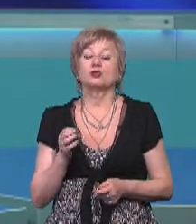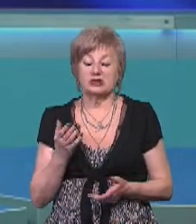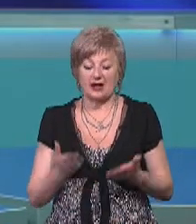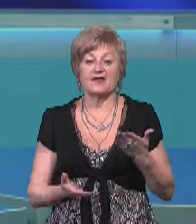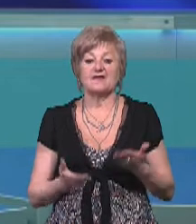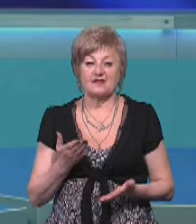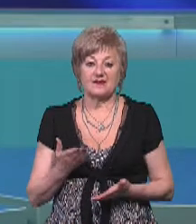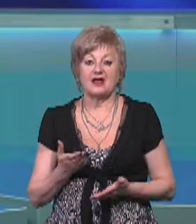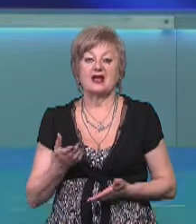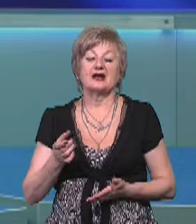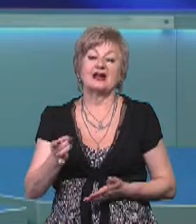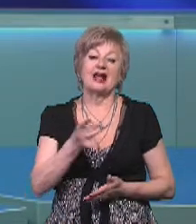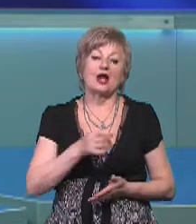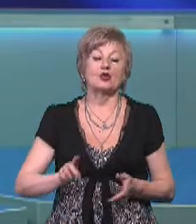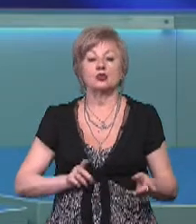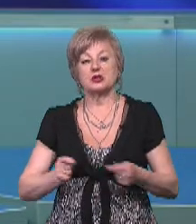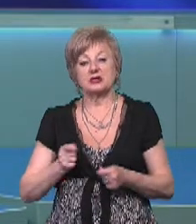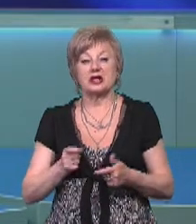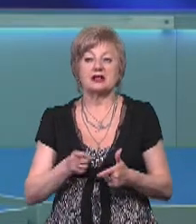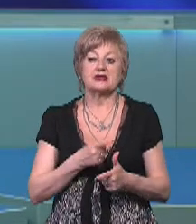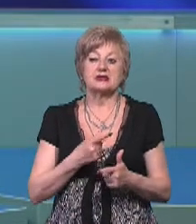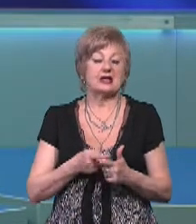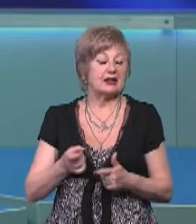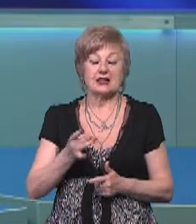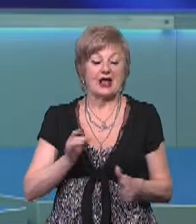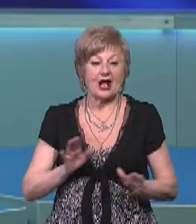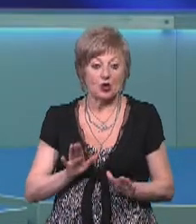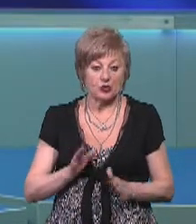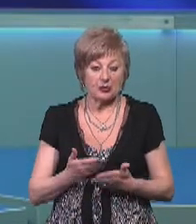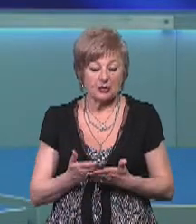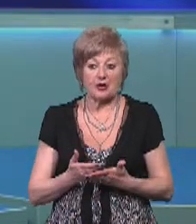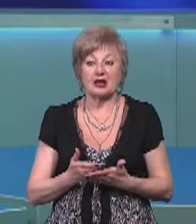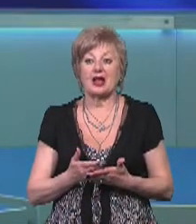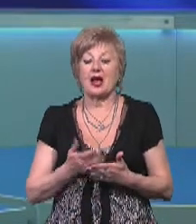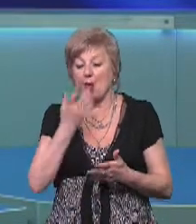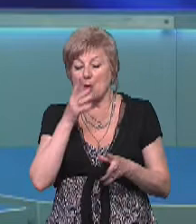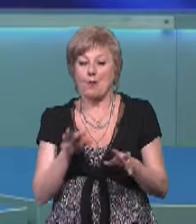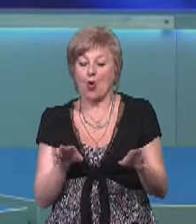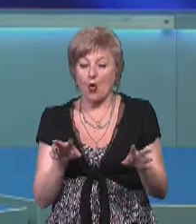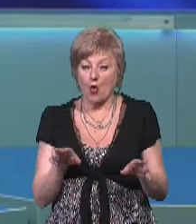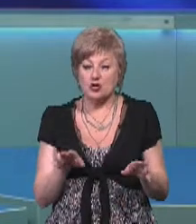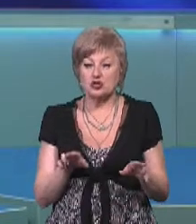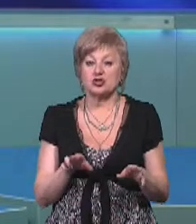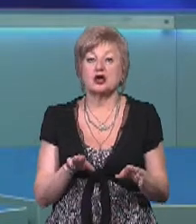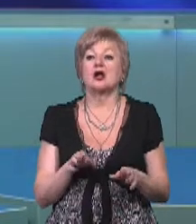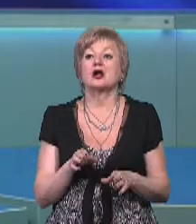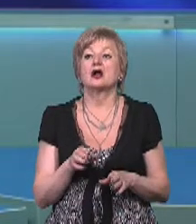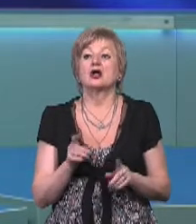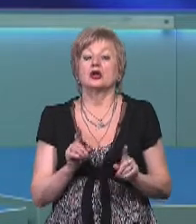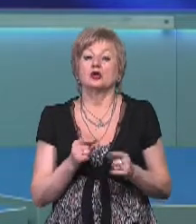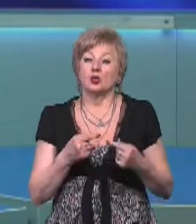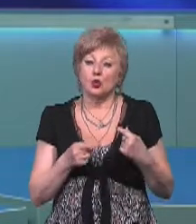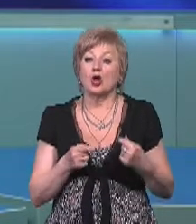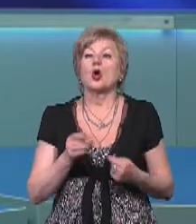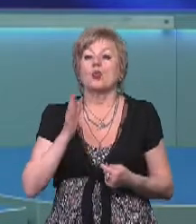що або районні адміністрація, або якщо це будуть не районні адміністрація, а подібна структура, або префект, або щось